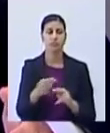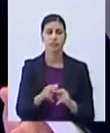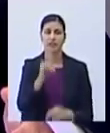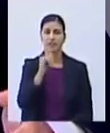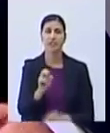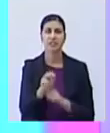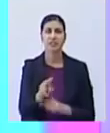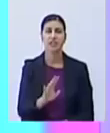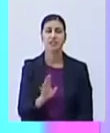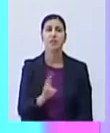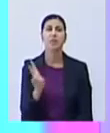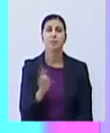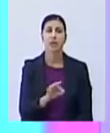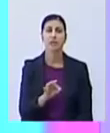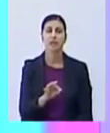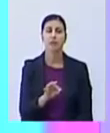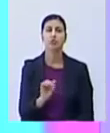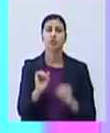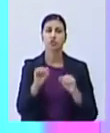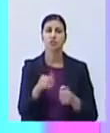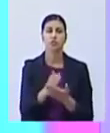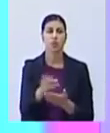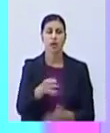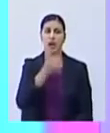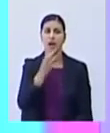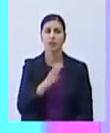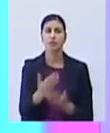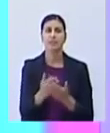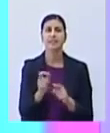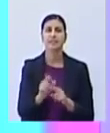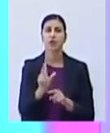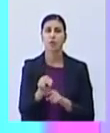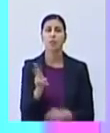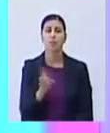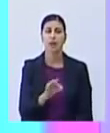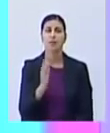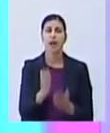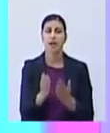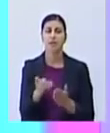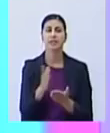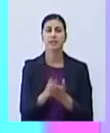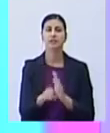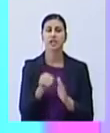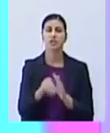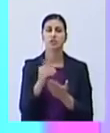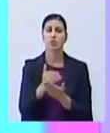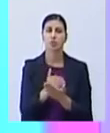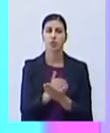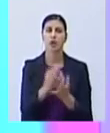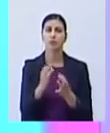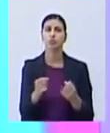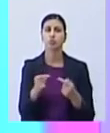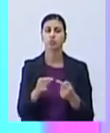ვერ გავექცევით, იმიტომ რომ ხედავთ ფული აღიშცალ. შესაძლოა თქვენ არ მოგწონთ სიტყვა დაპირებები, მაგრამ ალბათ გაქვთ საარჩევნო პროგრამა